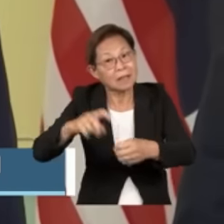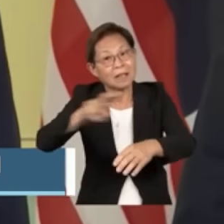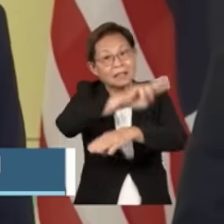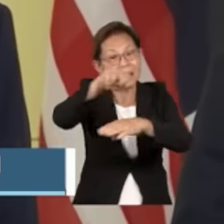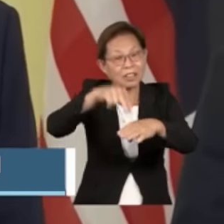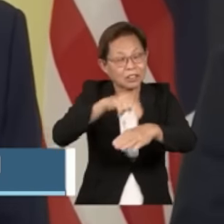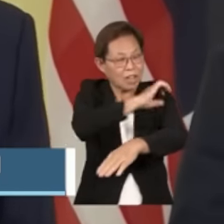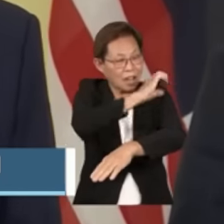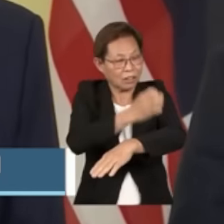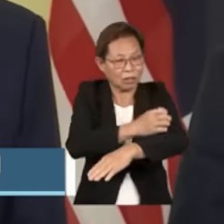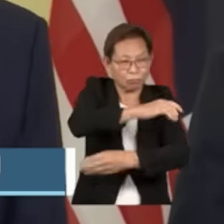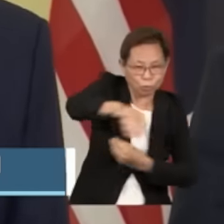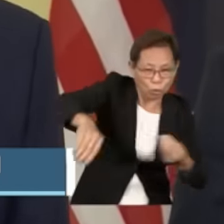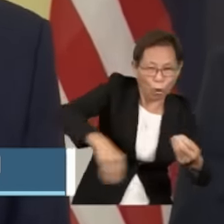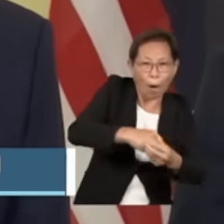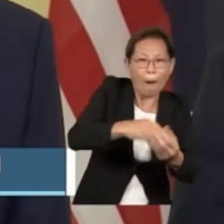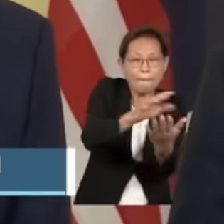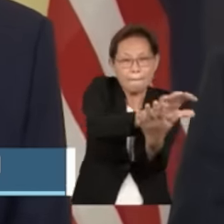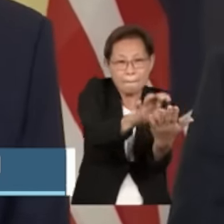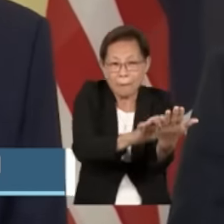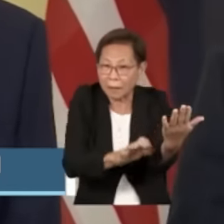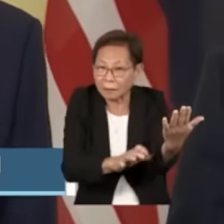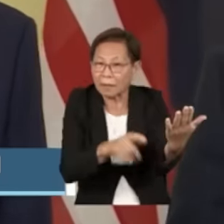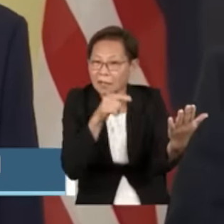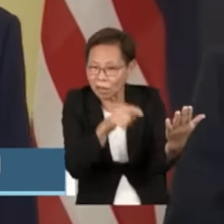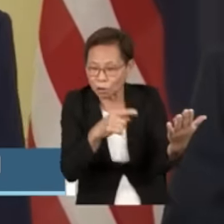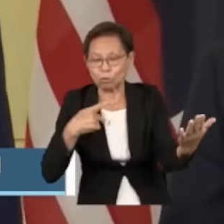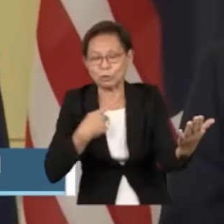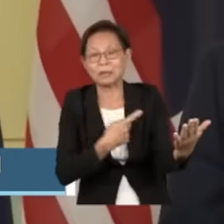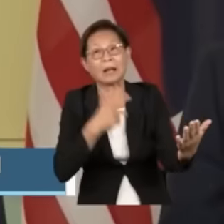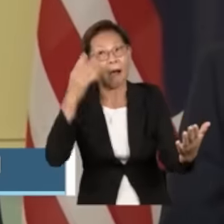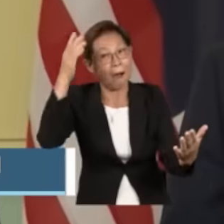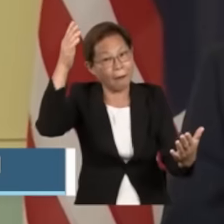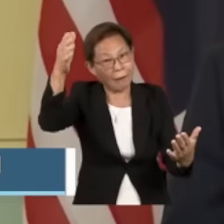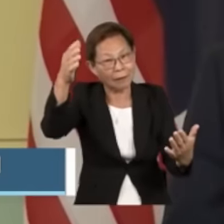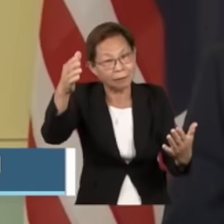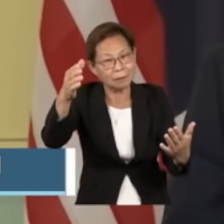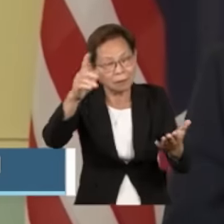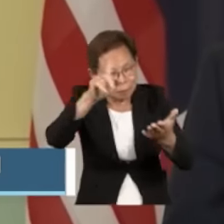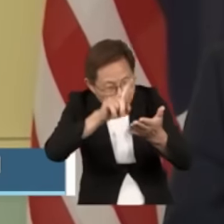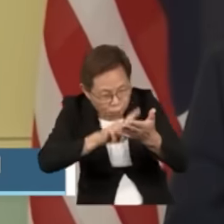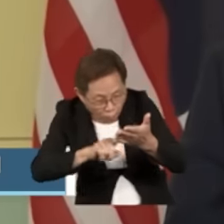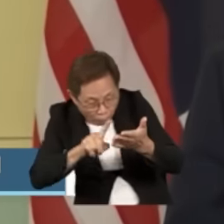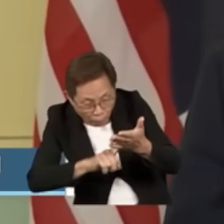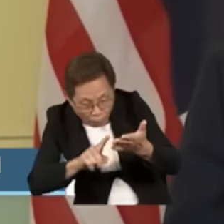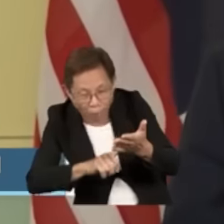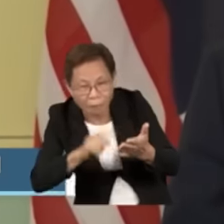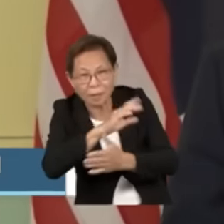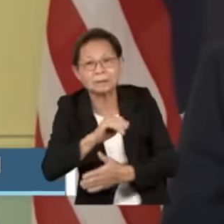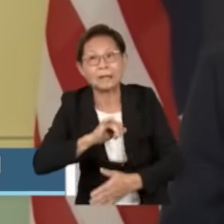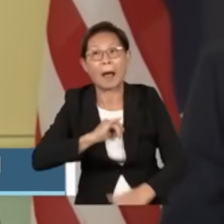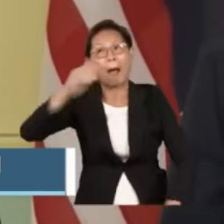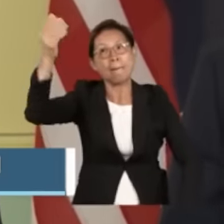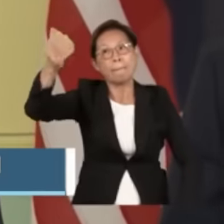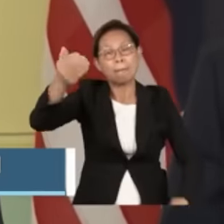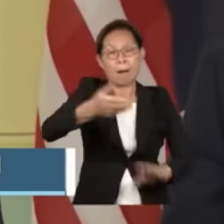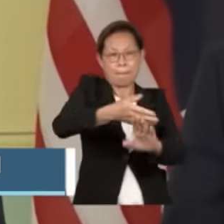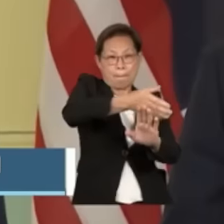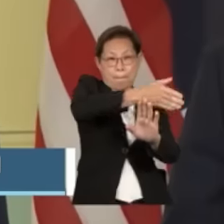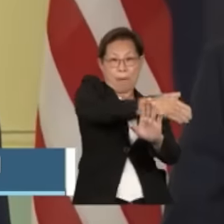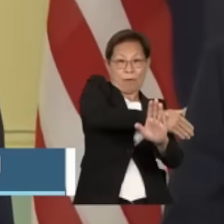National Energy Transition Roadmap itu juga kita akan teliti dan akan bentangkan